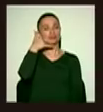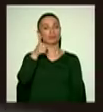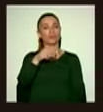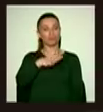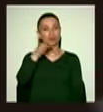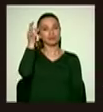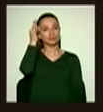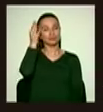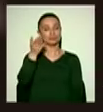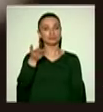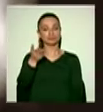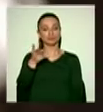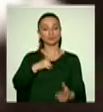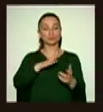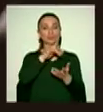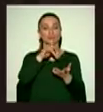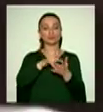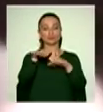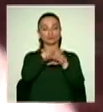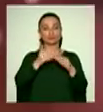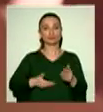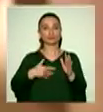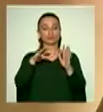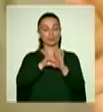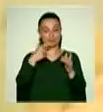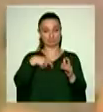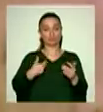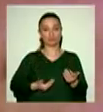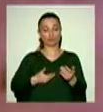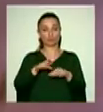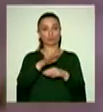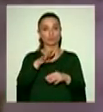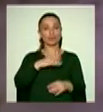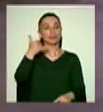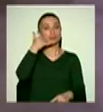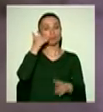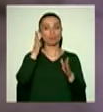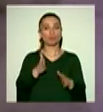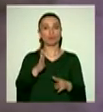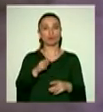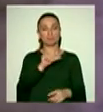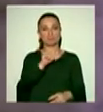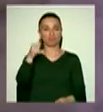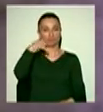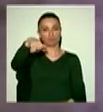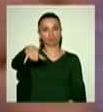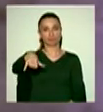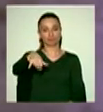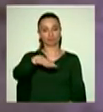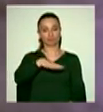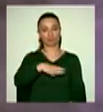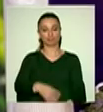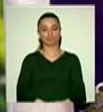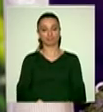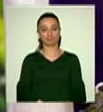ადრე ტელეფონები როგორი იყო? სტუდკალაქში საერთო საცხოვრებელში სადაც ჩვენ ცხოვრობდით, ტელეფონი მხოლოდ